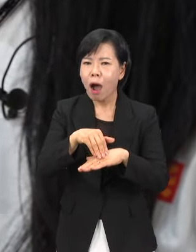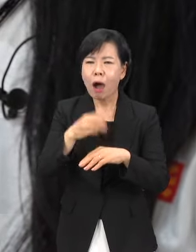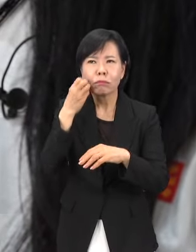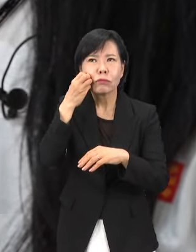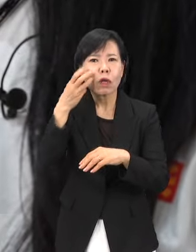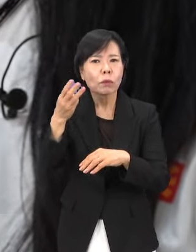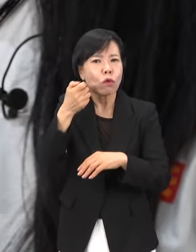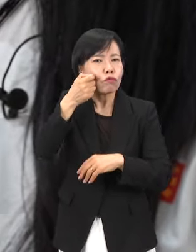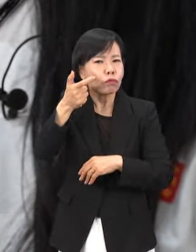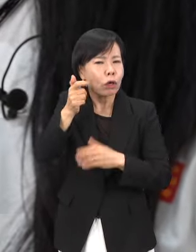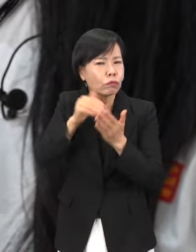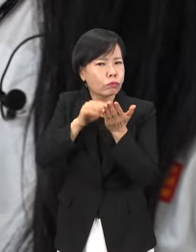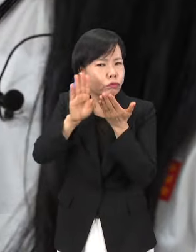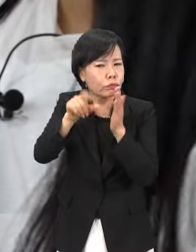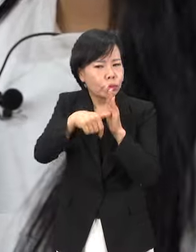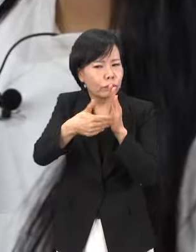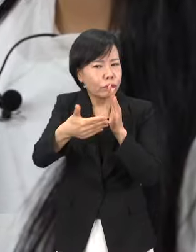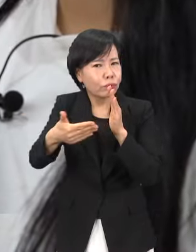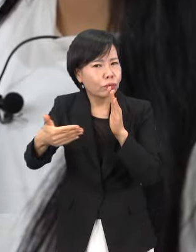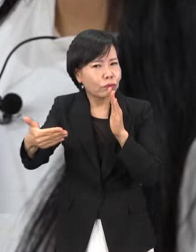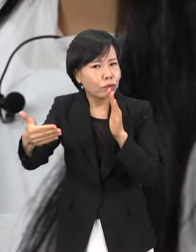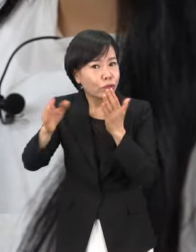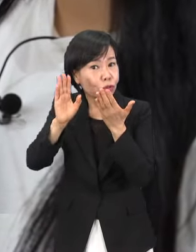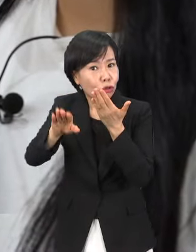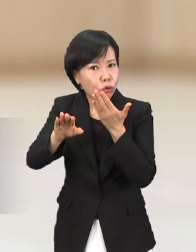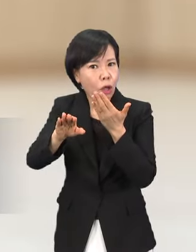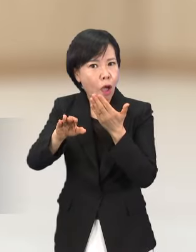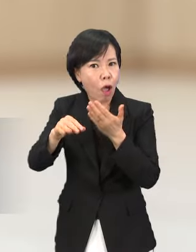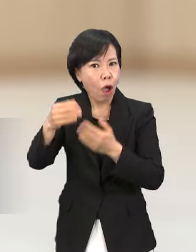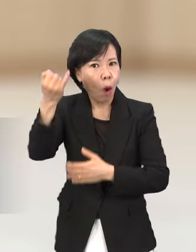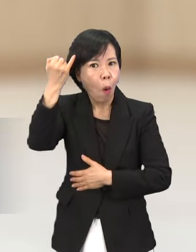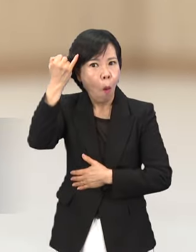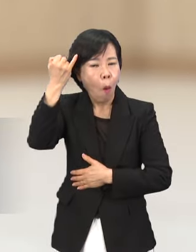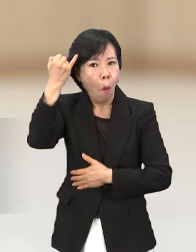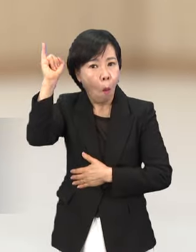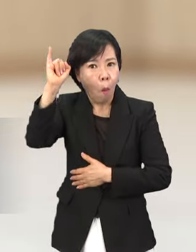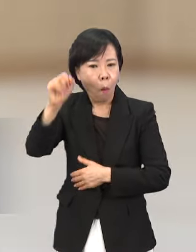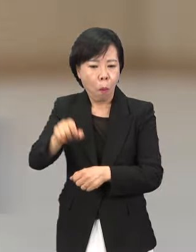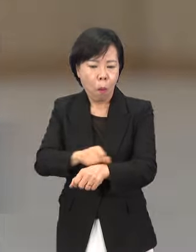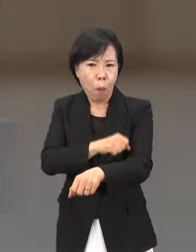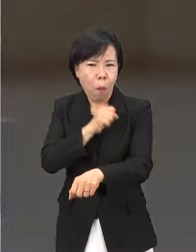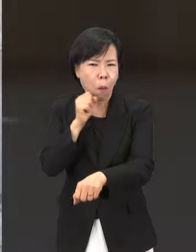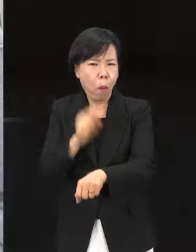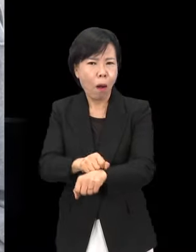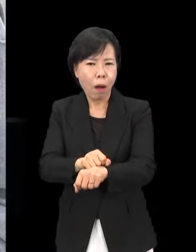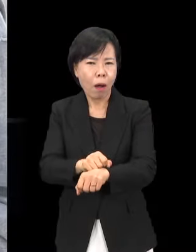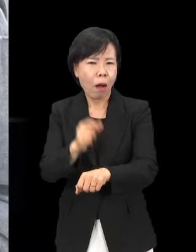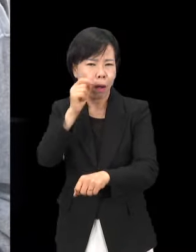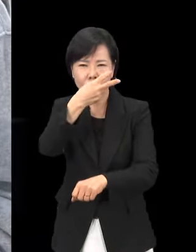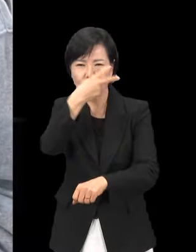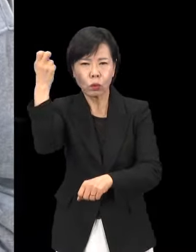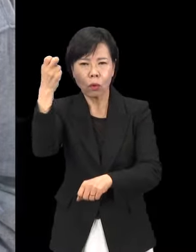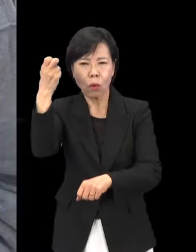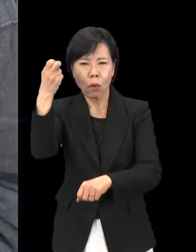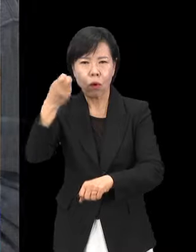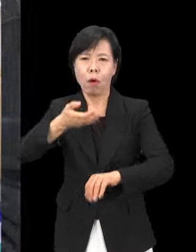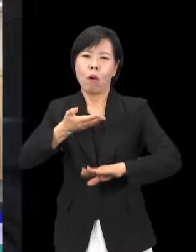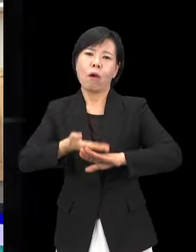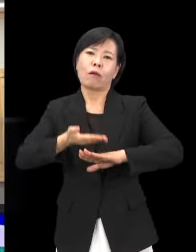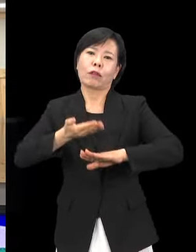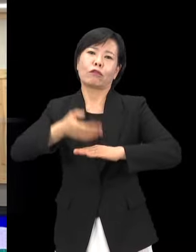지나면서 3개월 지나고 6개월 지나고 1년이 지나면서 네. 두각을 나타내는데 아